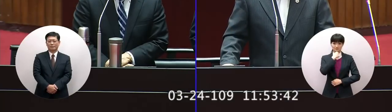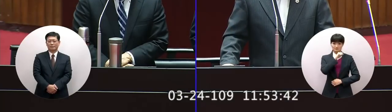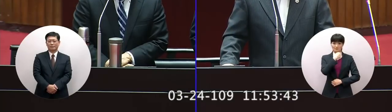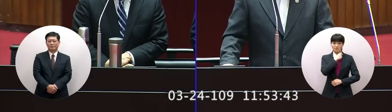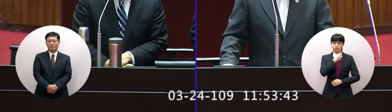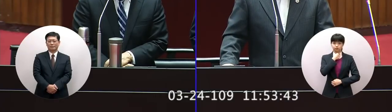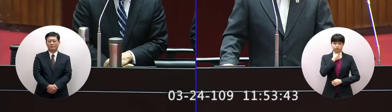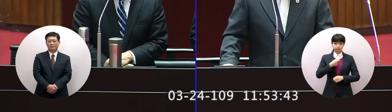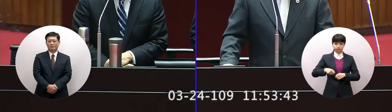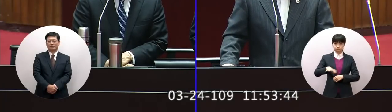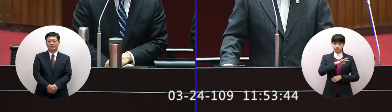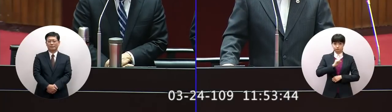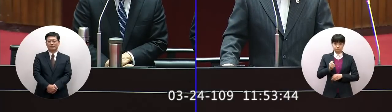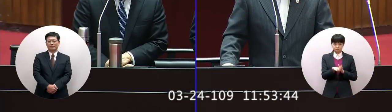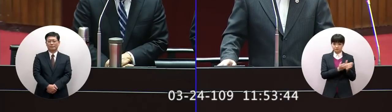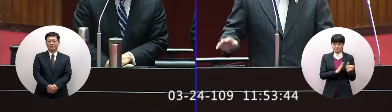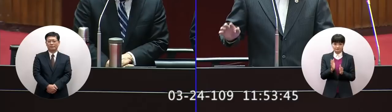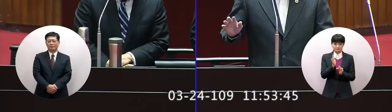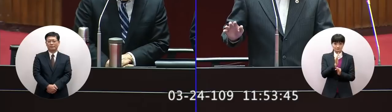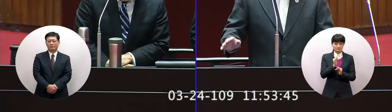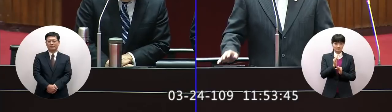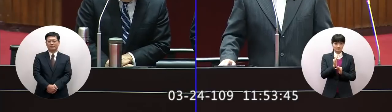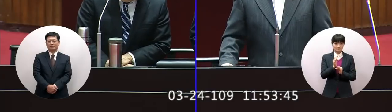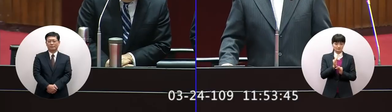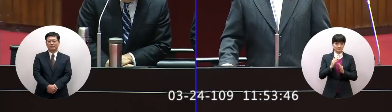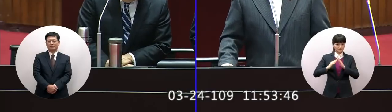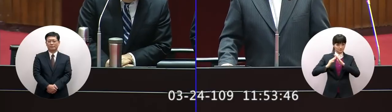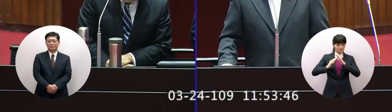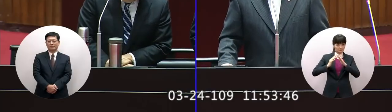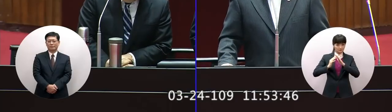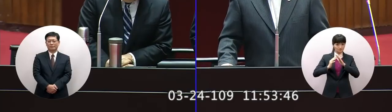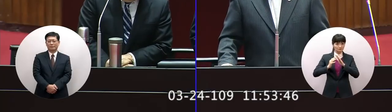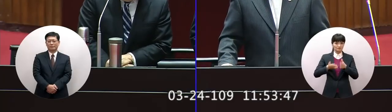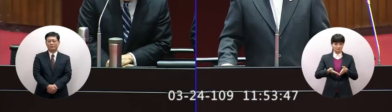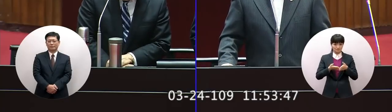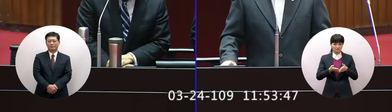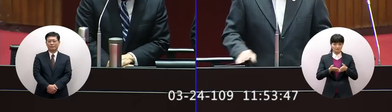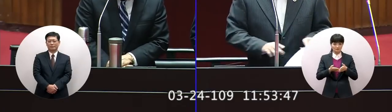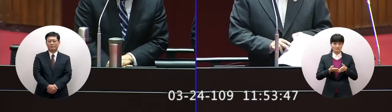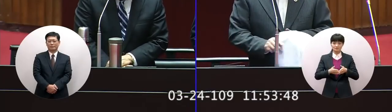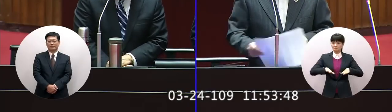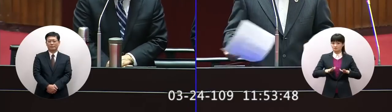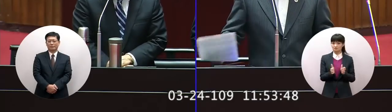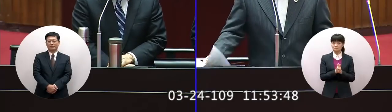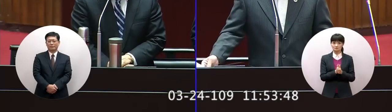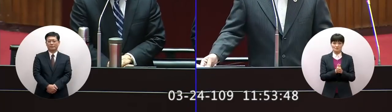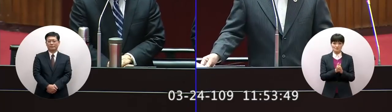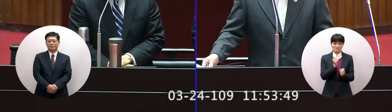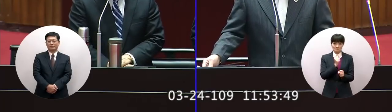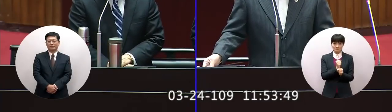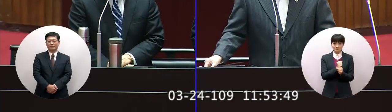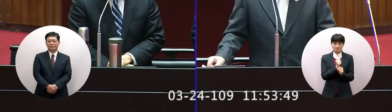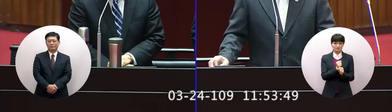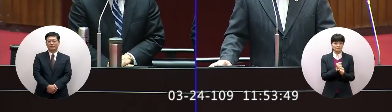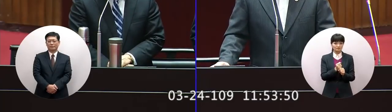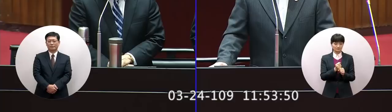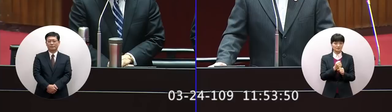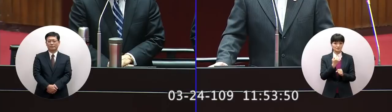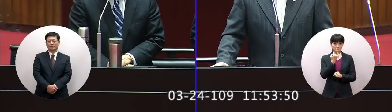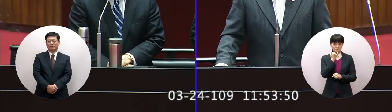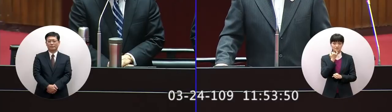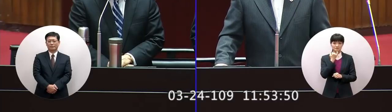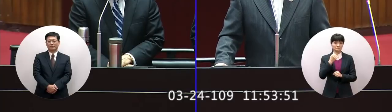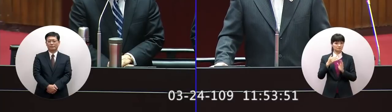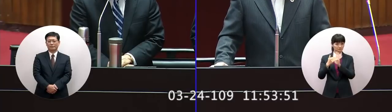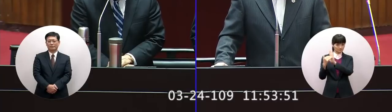全面备战，而且最好要马上做，才能因应各种可能的变化。那我们再